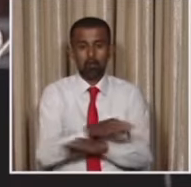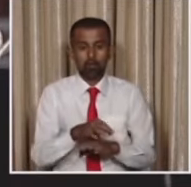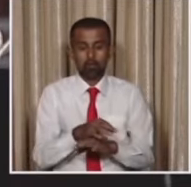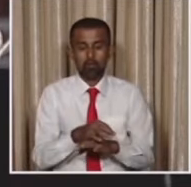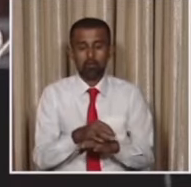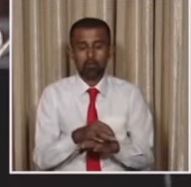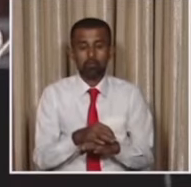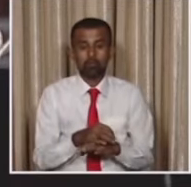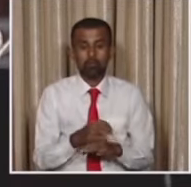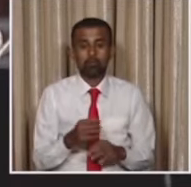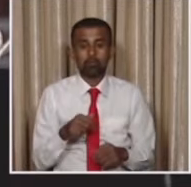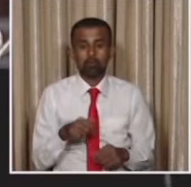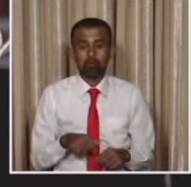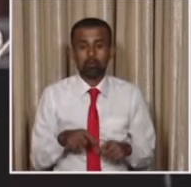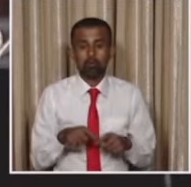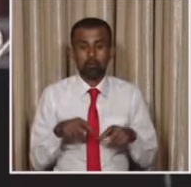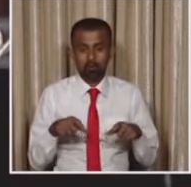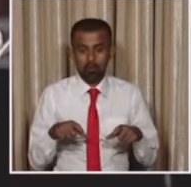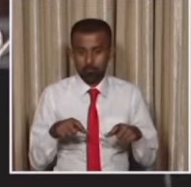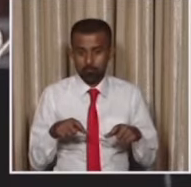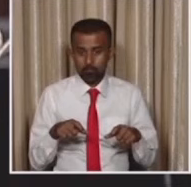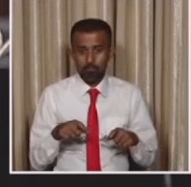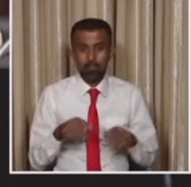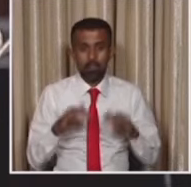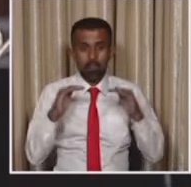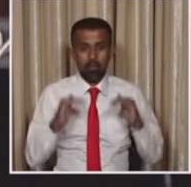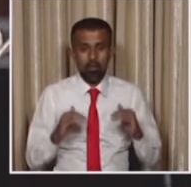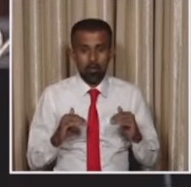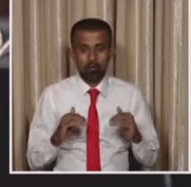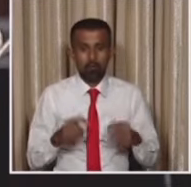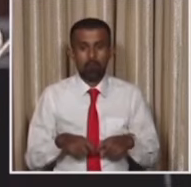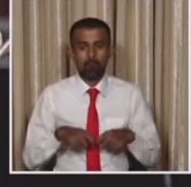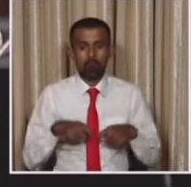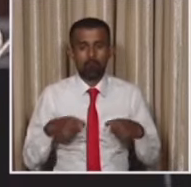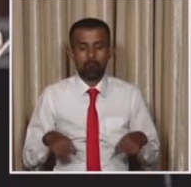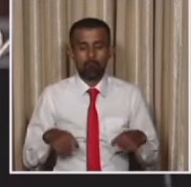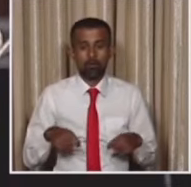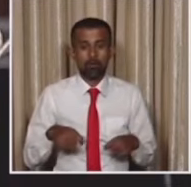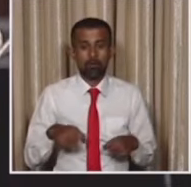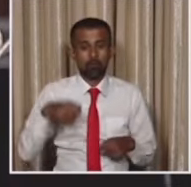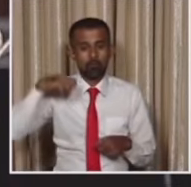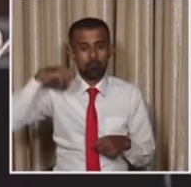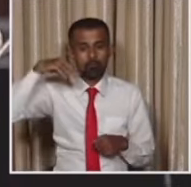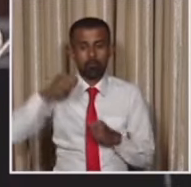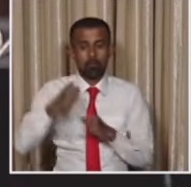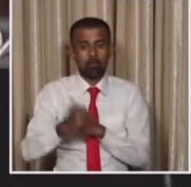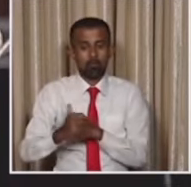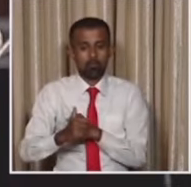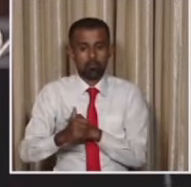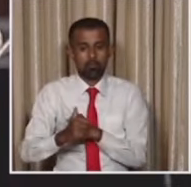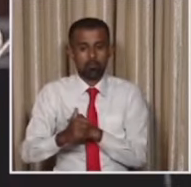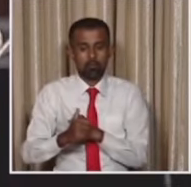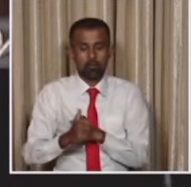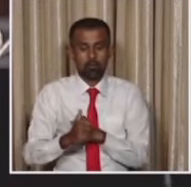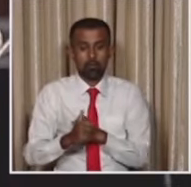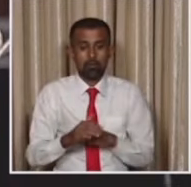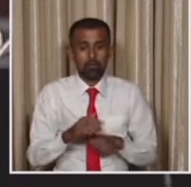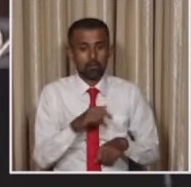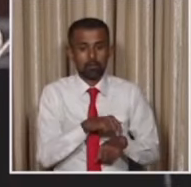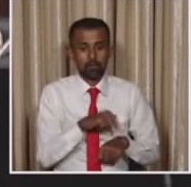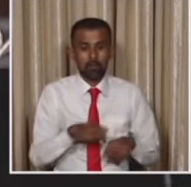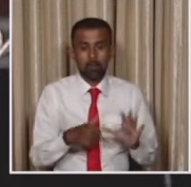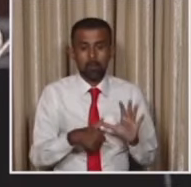වුණේ ගරු මූලාසනාරුවට මන්ත්‍රීතුමනි අවම පිරිවැය විදුලි ජනනය. මොකද ඒක පවතින විදුලි